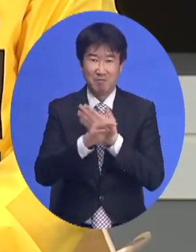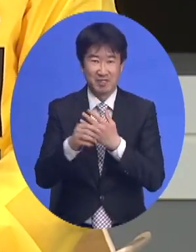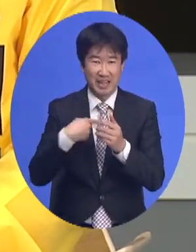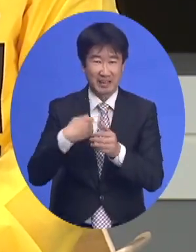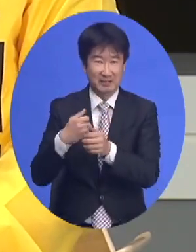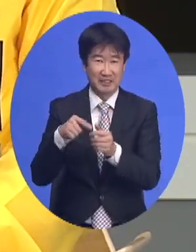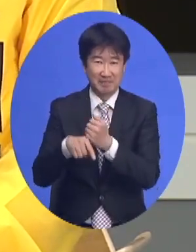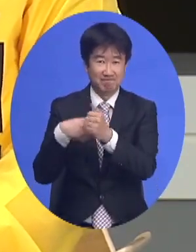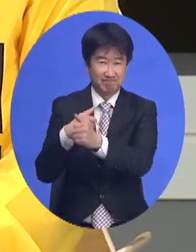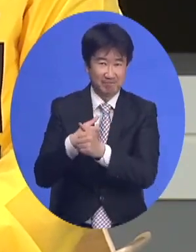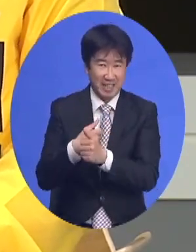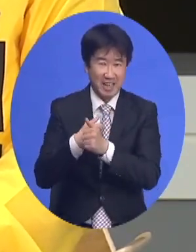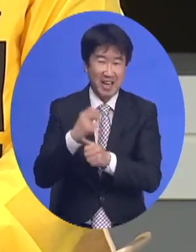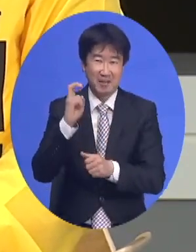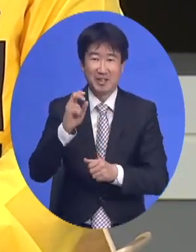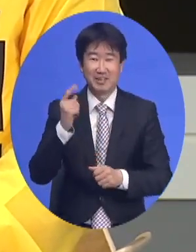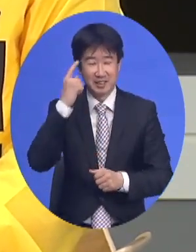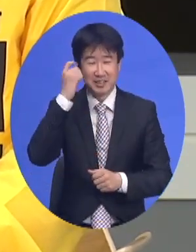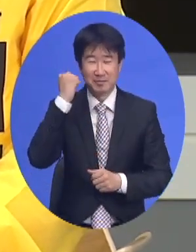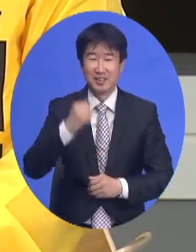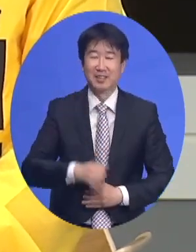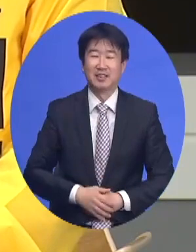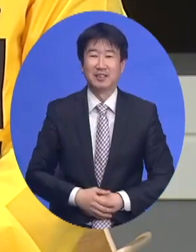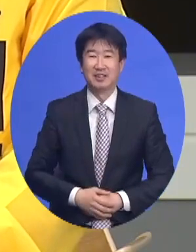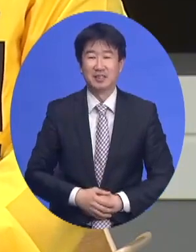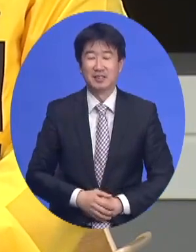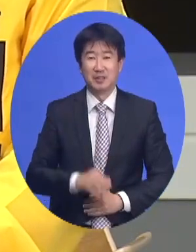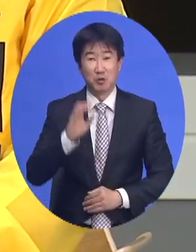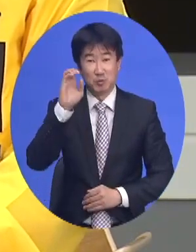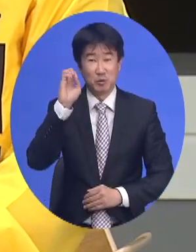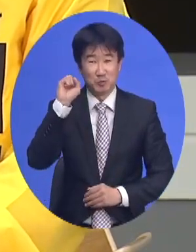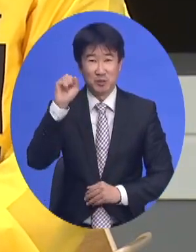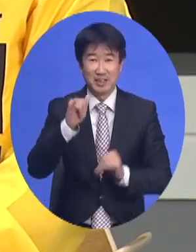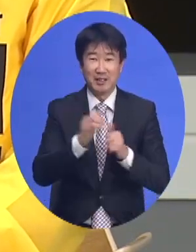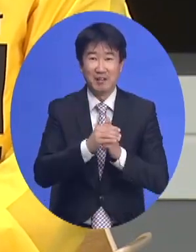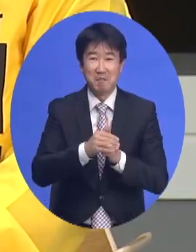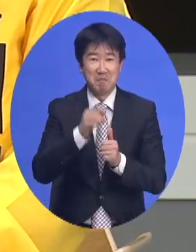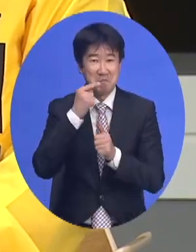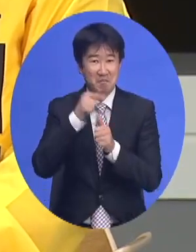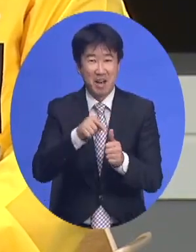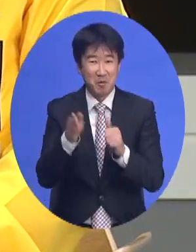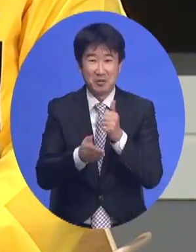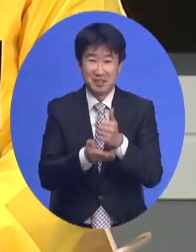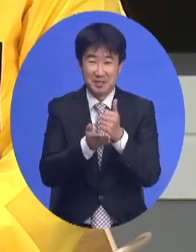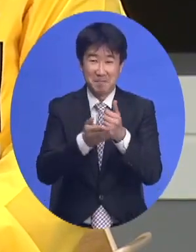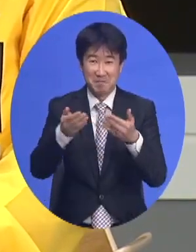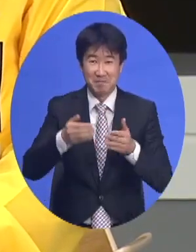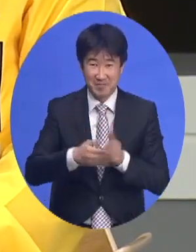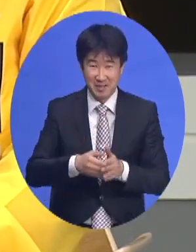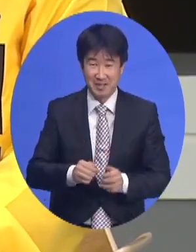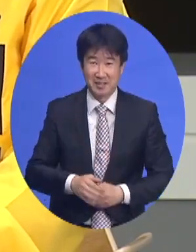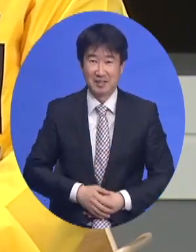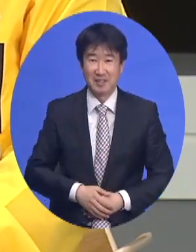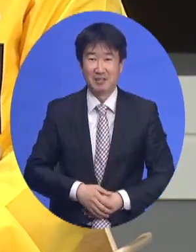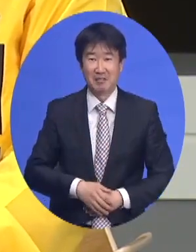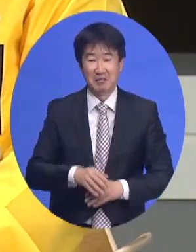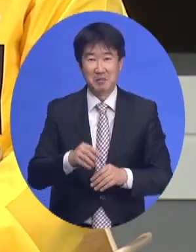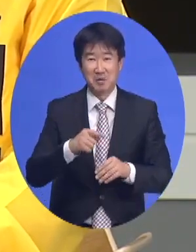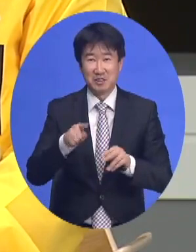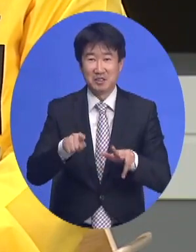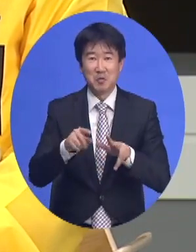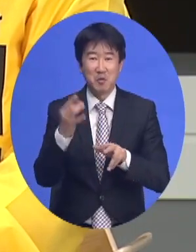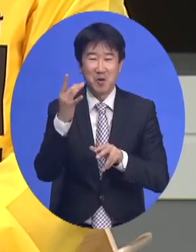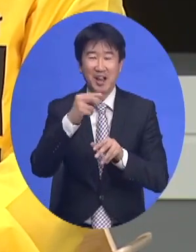봅니다. 그 후보자님 그 전략공천 받으셨잖아요. 근데 여기 토착 일꾼이